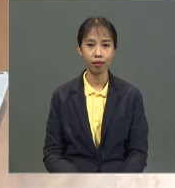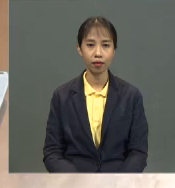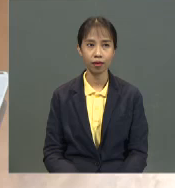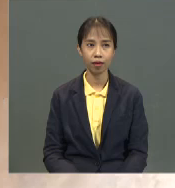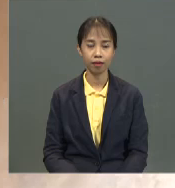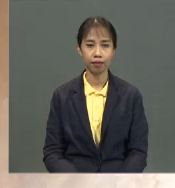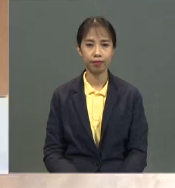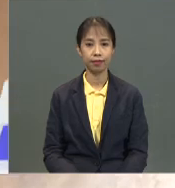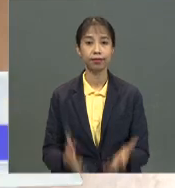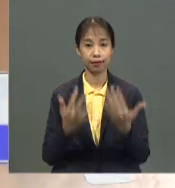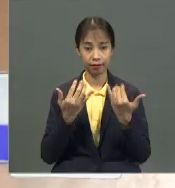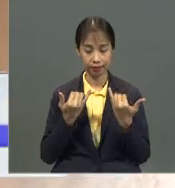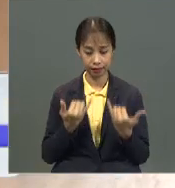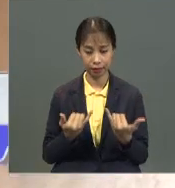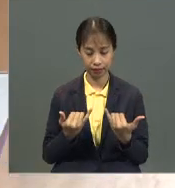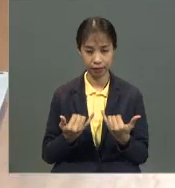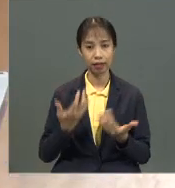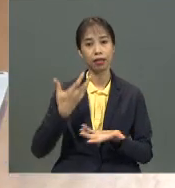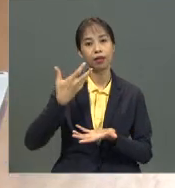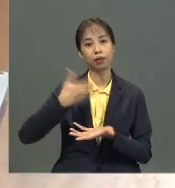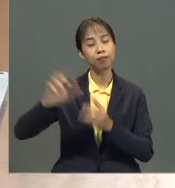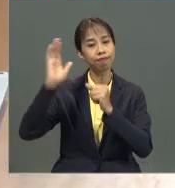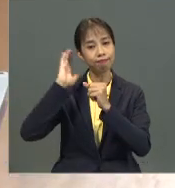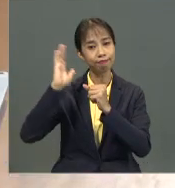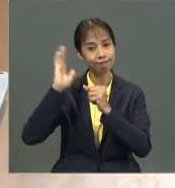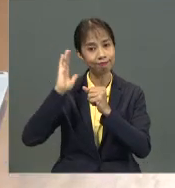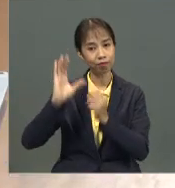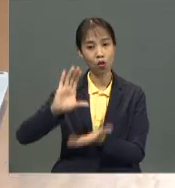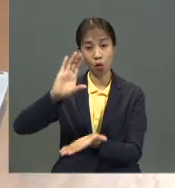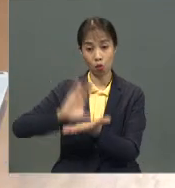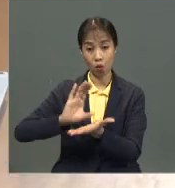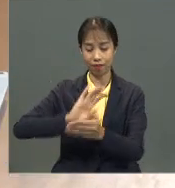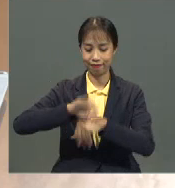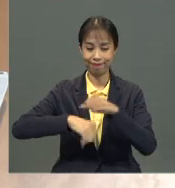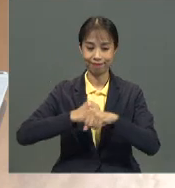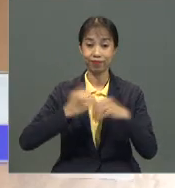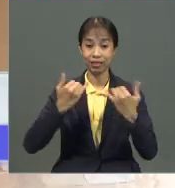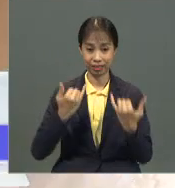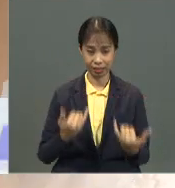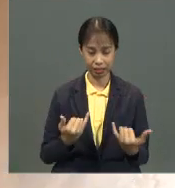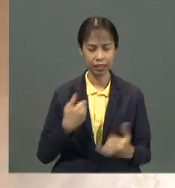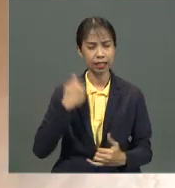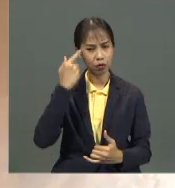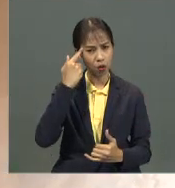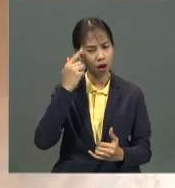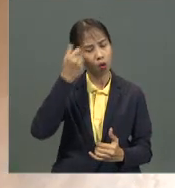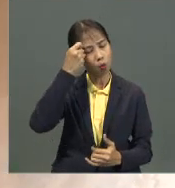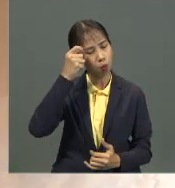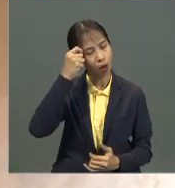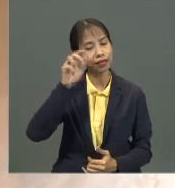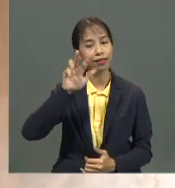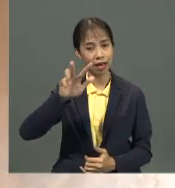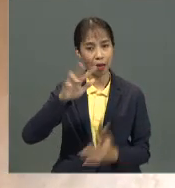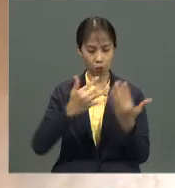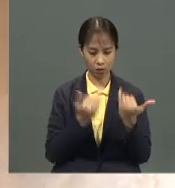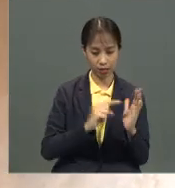สำหรับการอภิปรายร่างงบประมาณรายจ่ายประจำปี2564ในครั้งนี้นะครับคาดว่าจะใช้เวลาทั้งหมด3วันคือวันที่